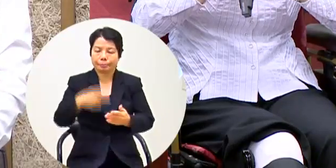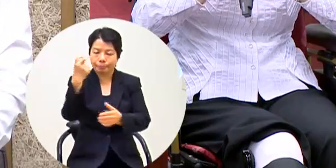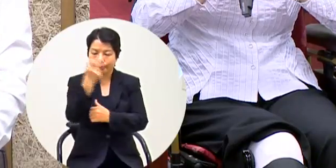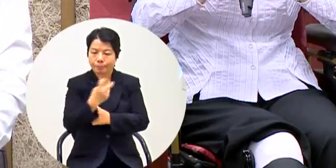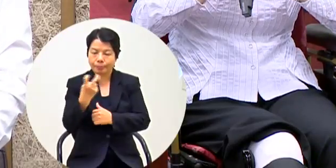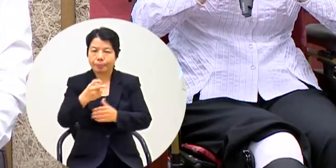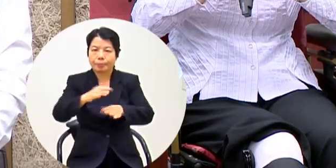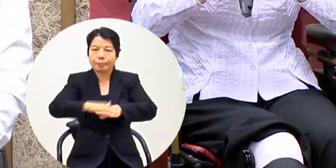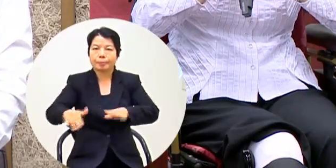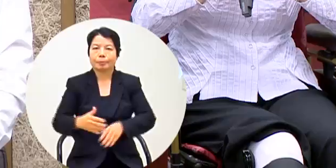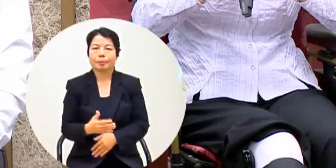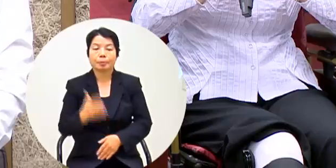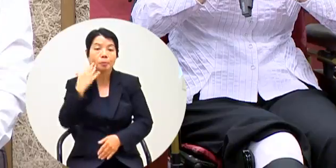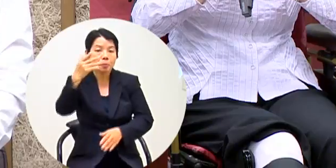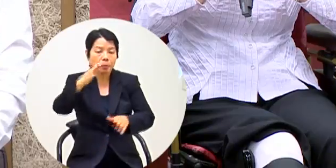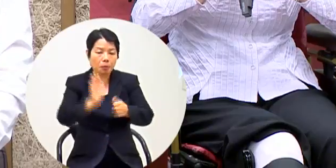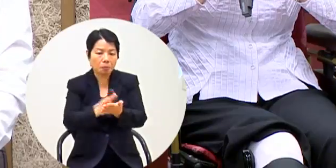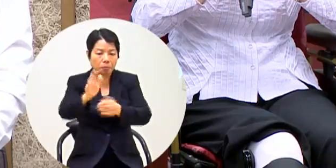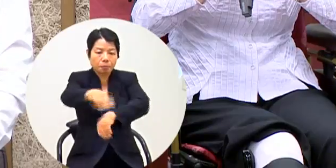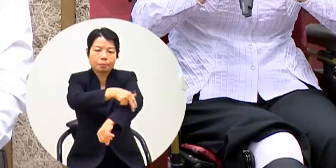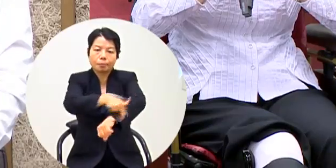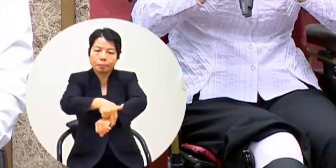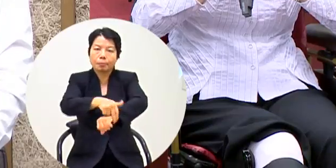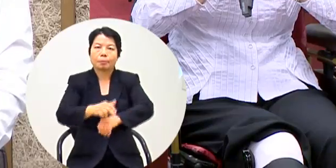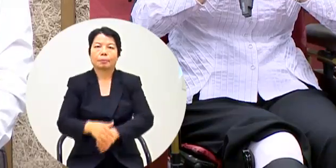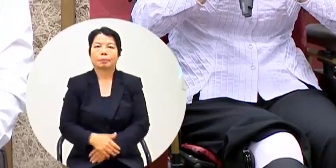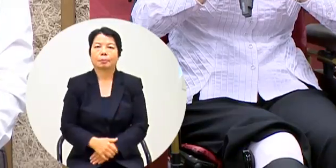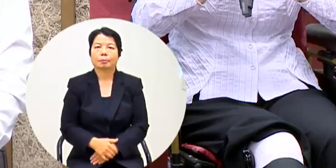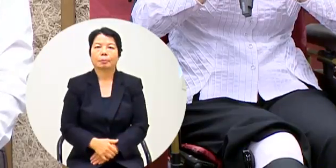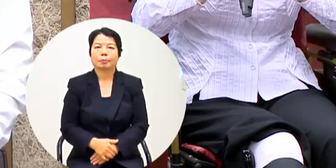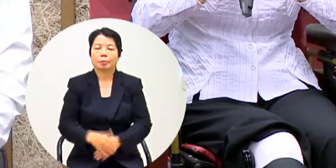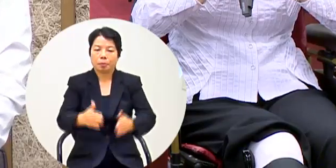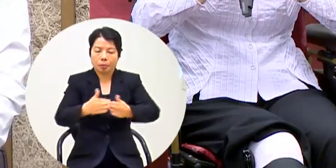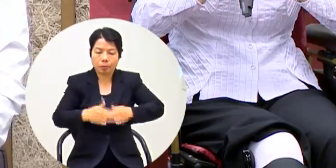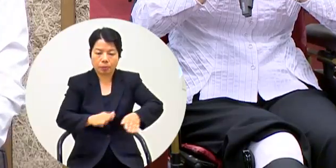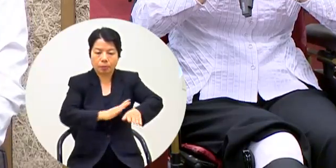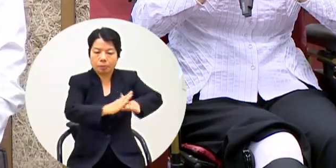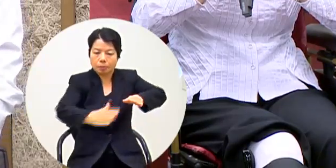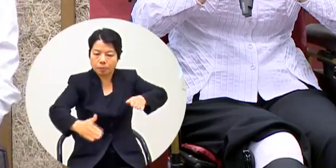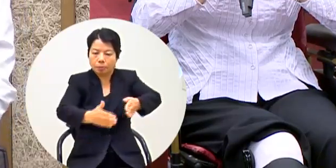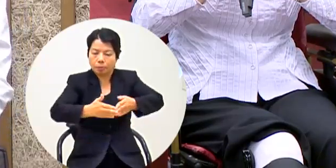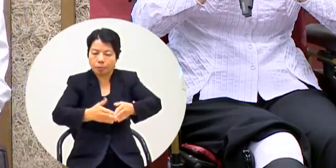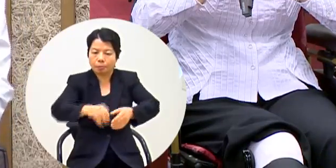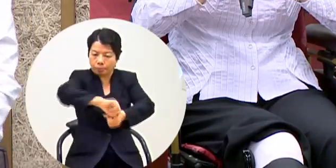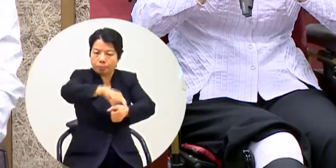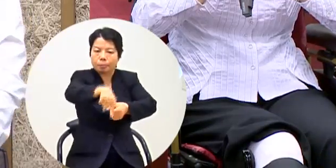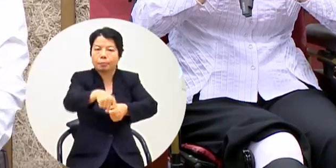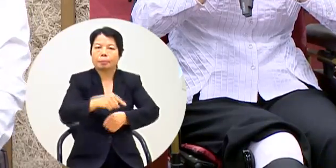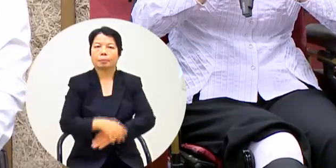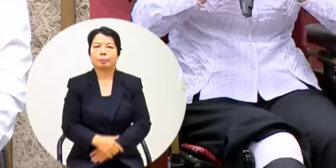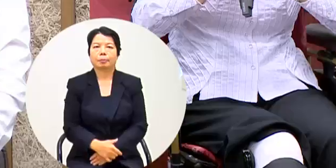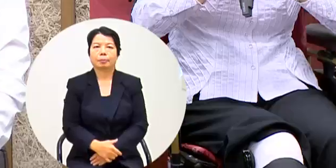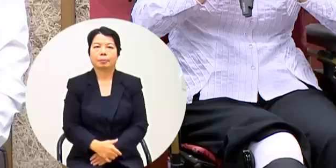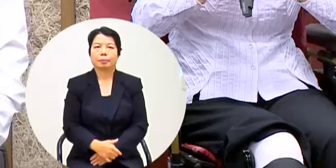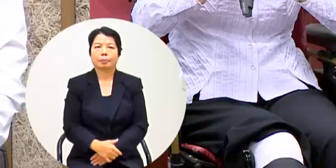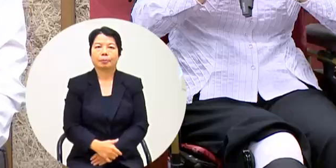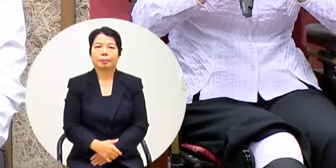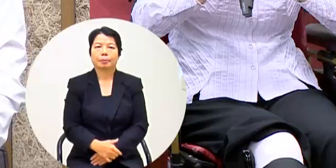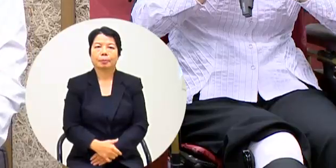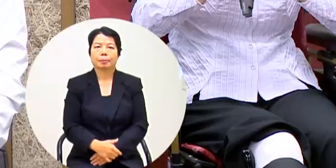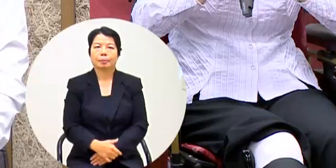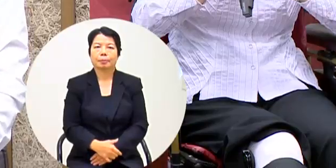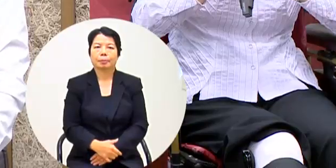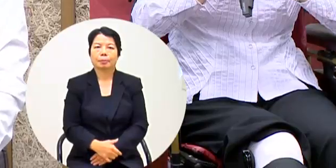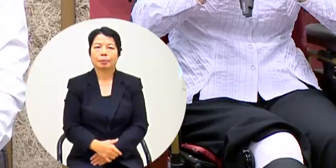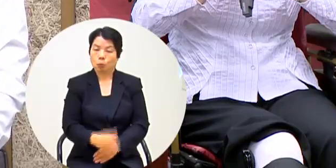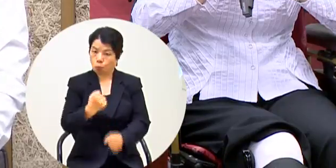开始你的设计就已经要把这些斜坡设计进来了。我的意思是 这样。这个部分是都有做，尤其呢像我们最